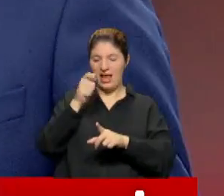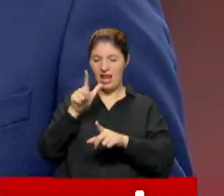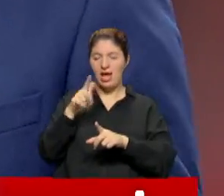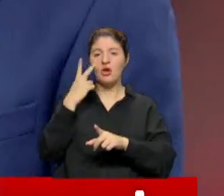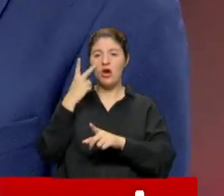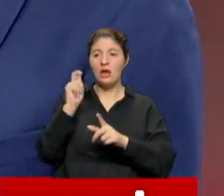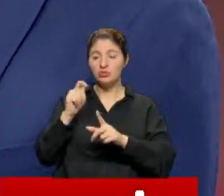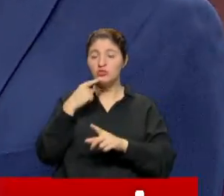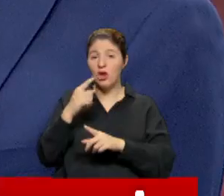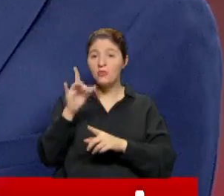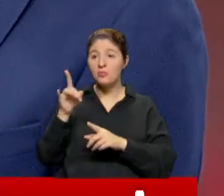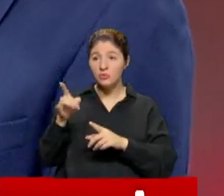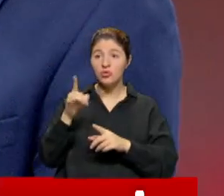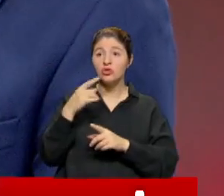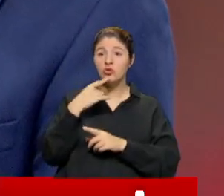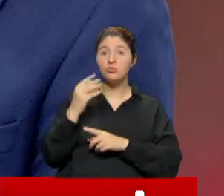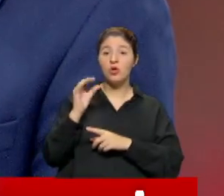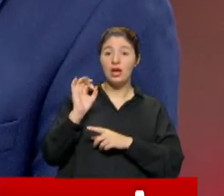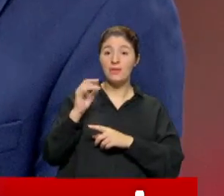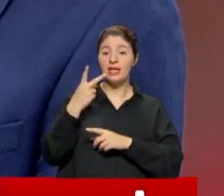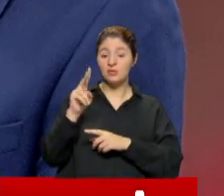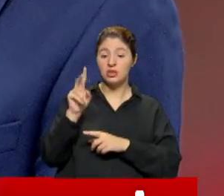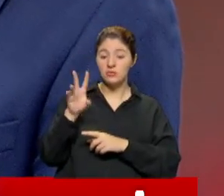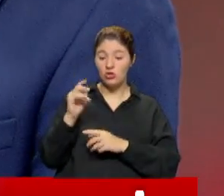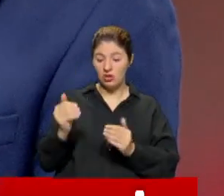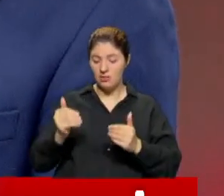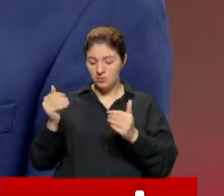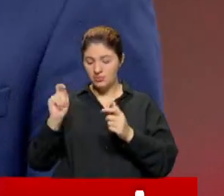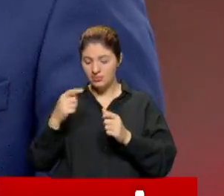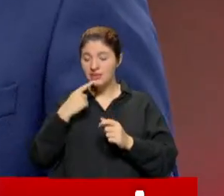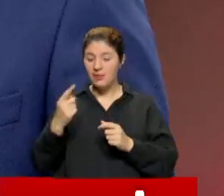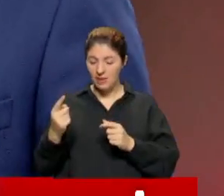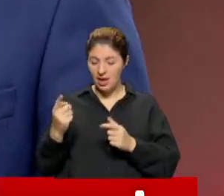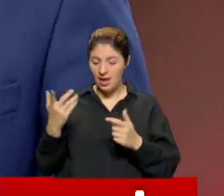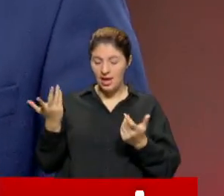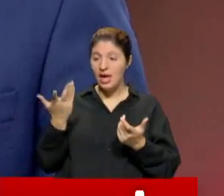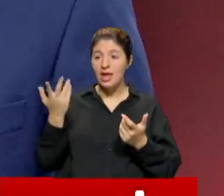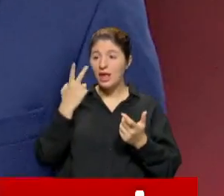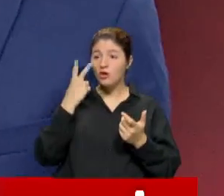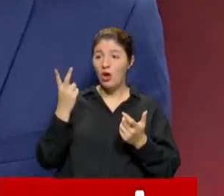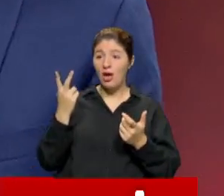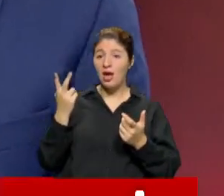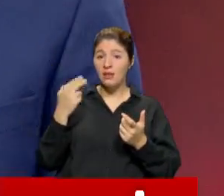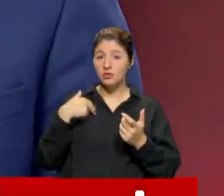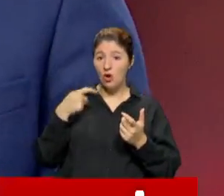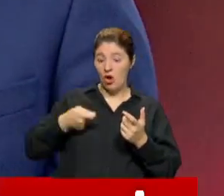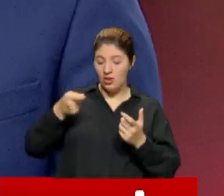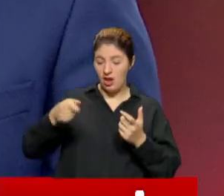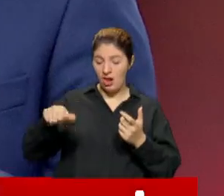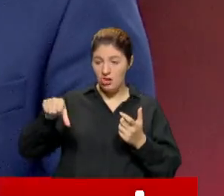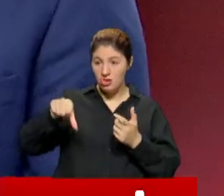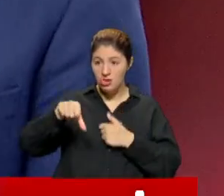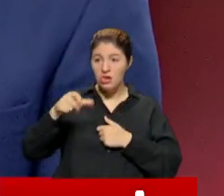ancak bu bloomberg'in iddiası çok önemli yani 2024'e ertelenmesi demek Eee Neye dayanarak erteleniyor ödeyemediğimiz için mi yoksa